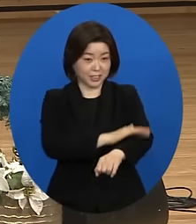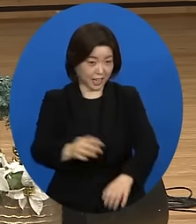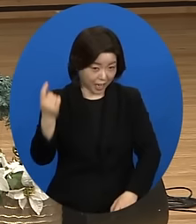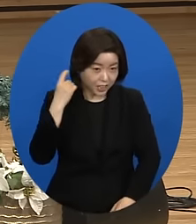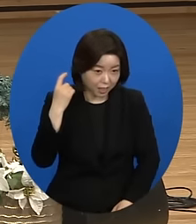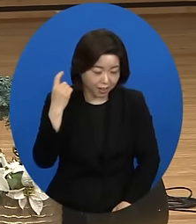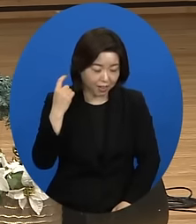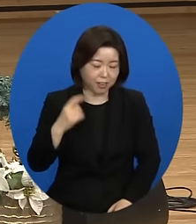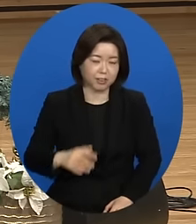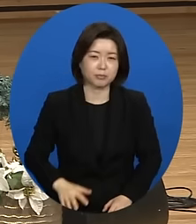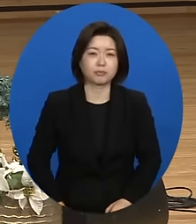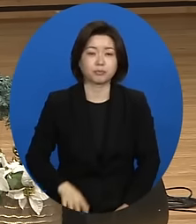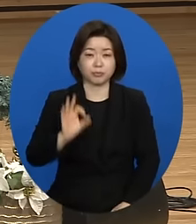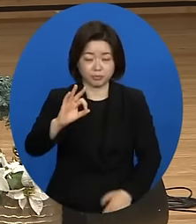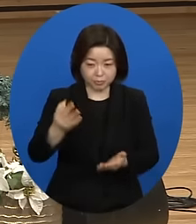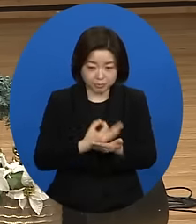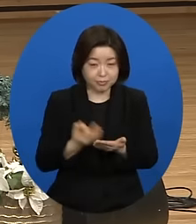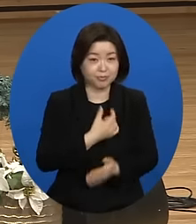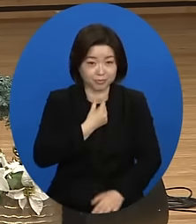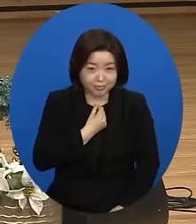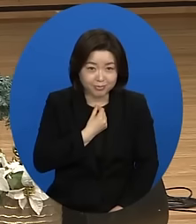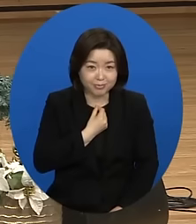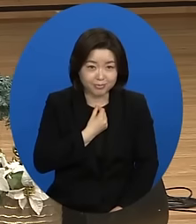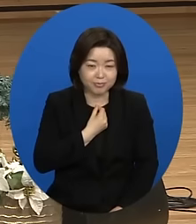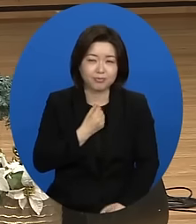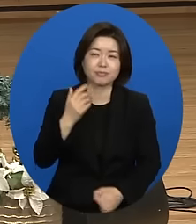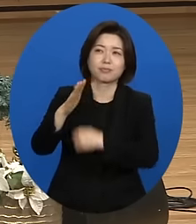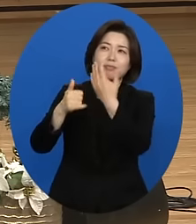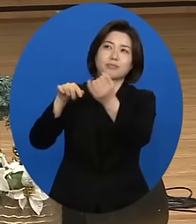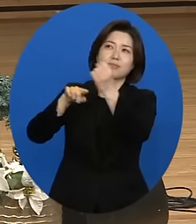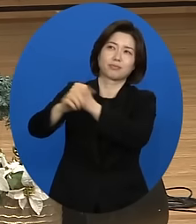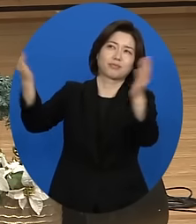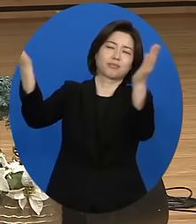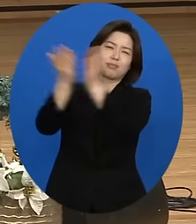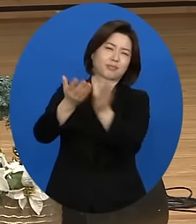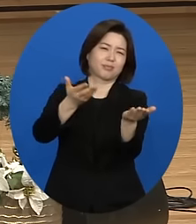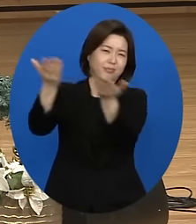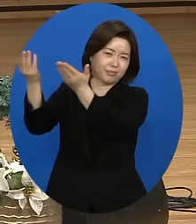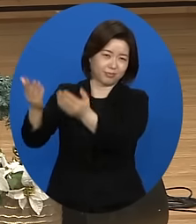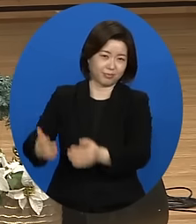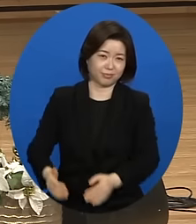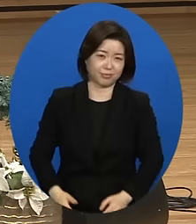여러분. 돈 보시고 싶으세요? 하나님의 뜻에다 맞추세요.